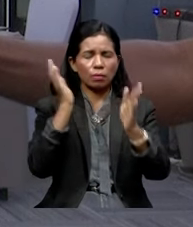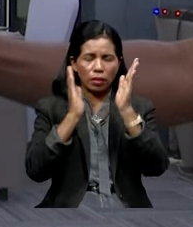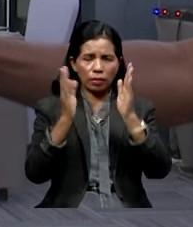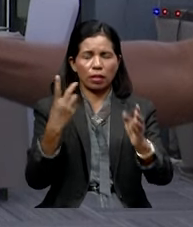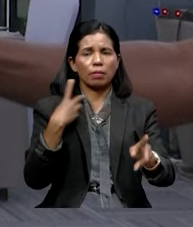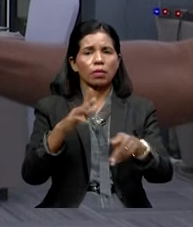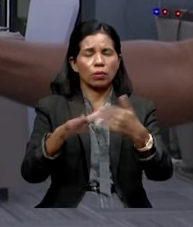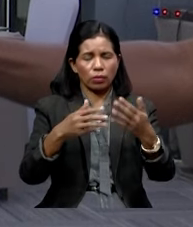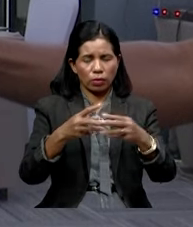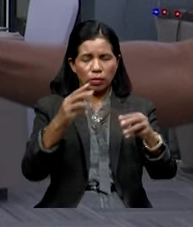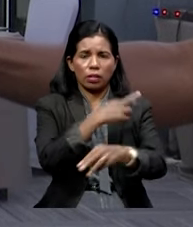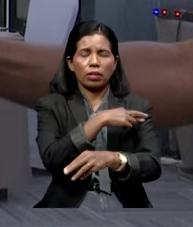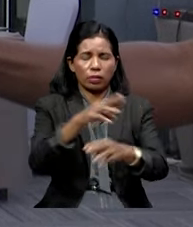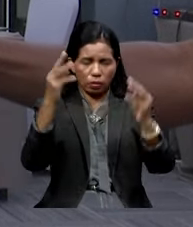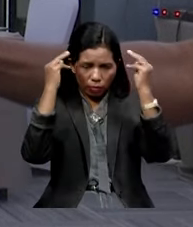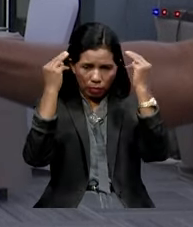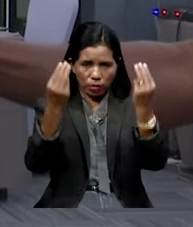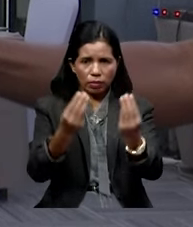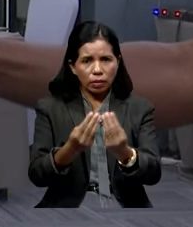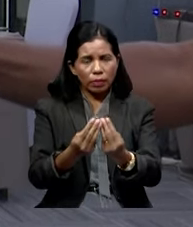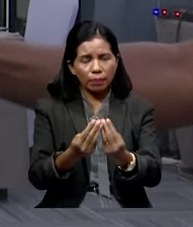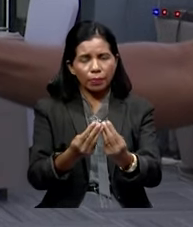musayia BR Daram